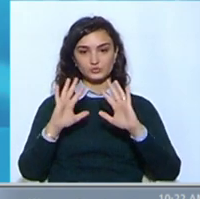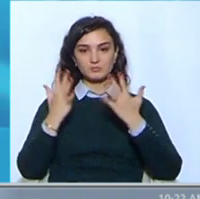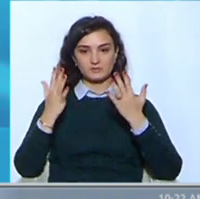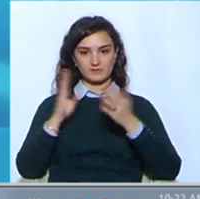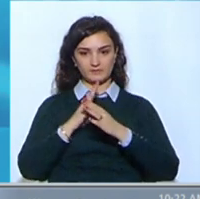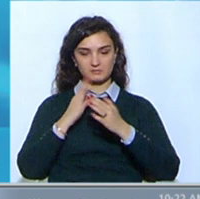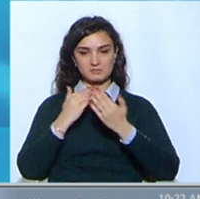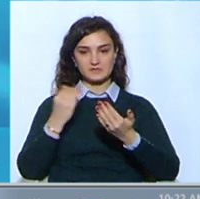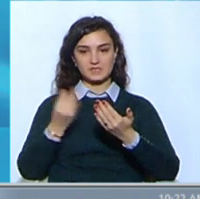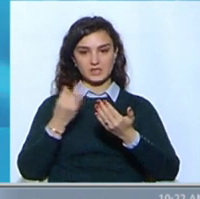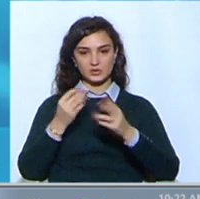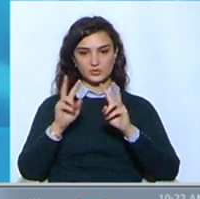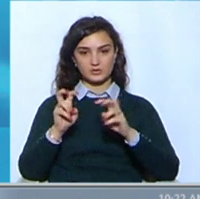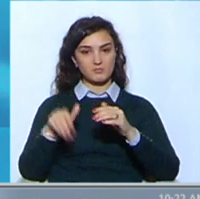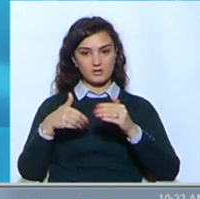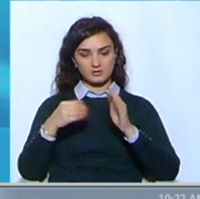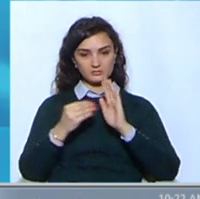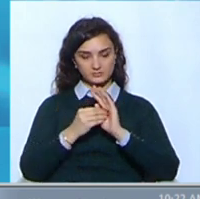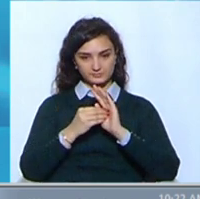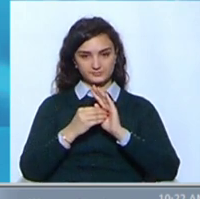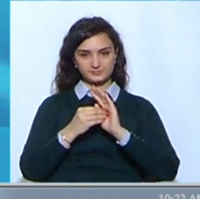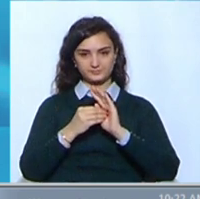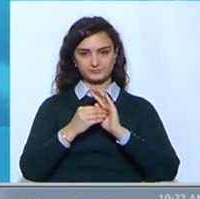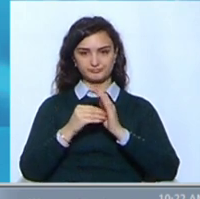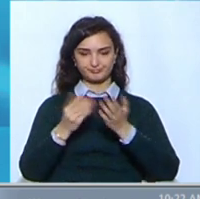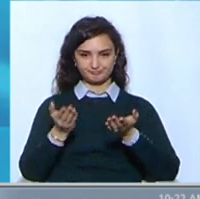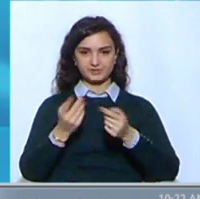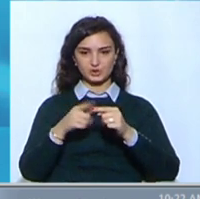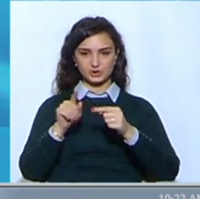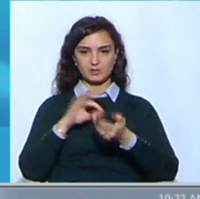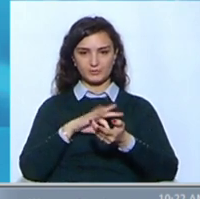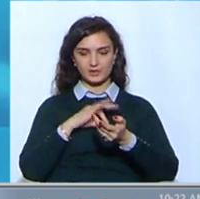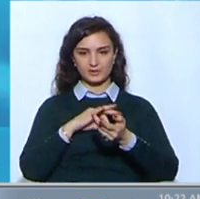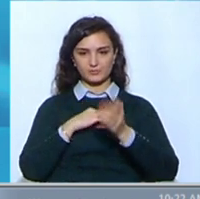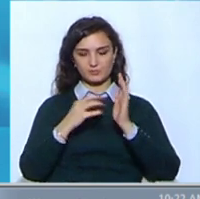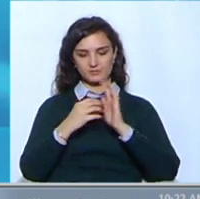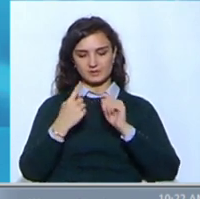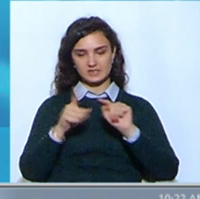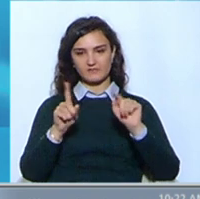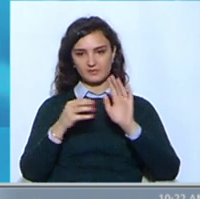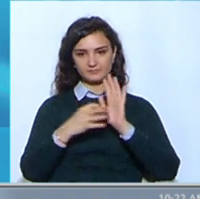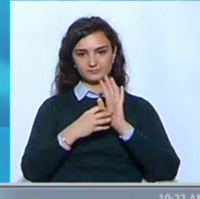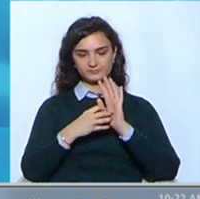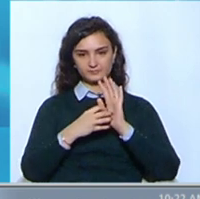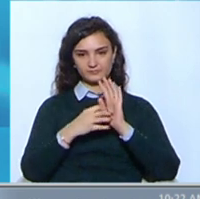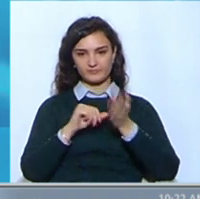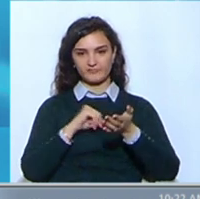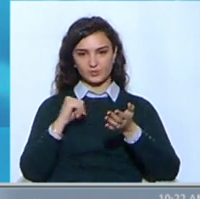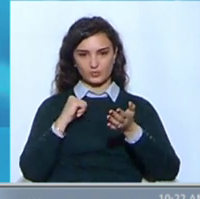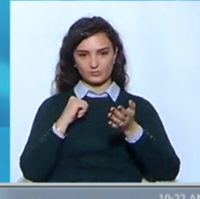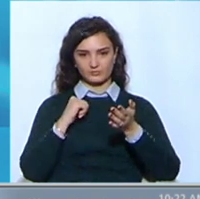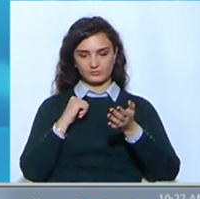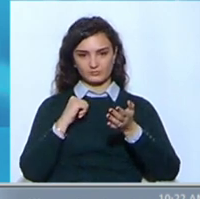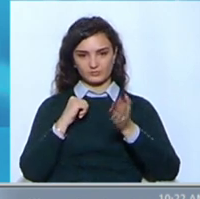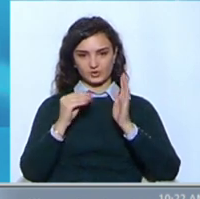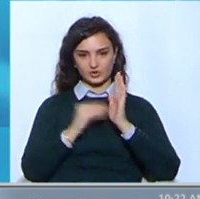შემთხვევით მისთვის საინტერესო თემა არ არის ამ ნუსხაში მითითებული, მაშინ ის გამოიყენებს უჯრას სხვა და ასეთ შემთხვევაში თვითონ მონიშნავს,